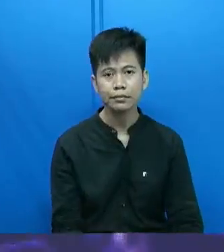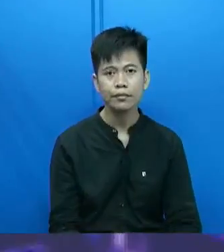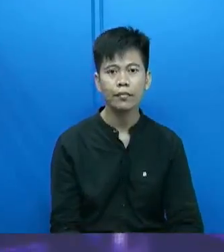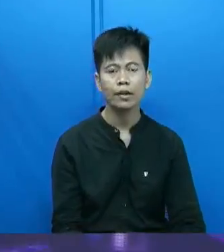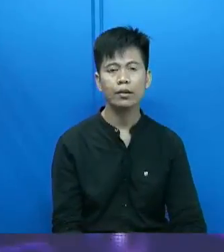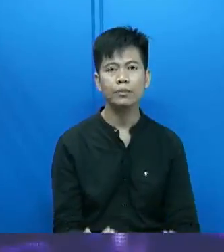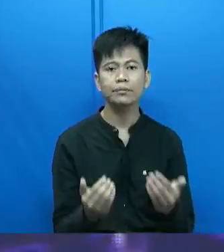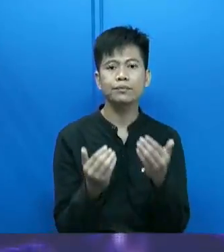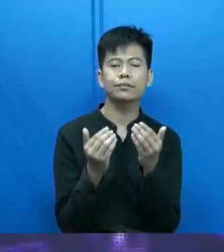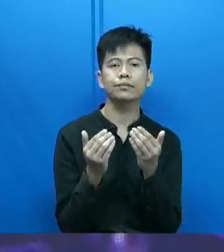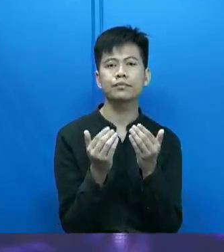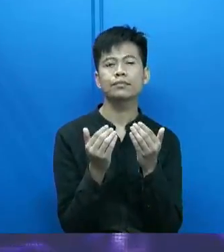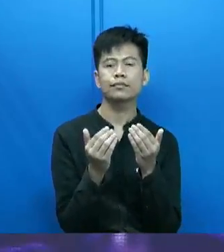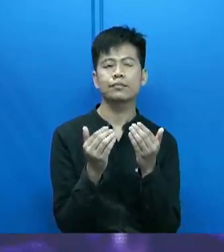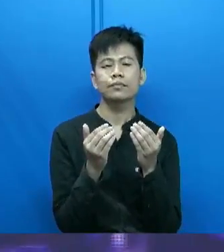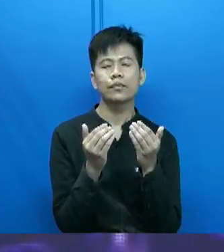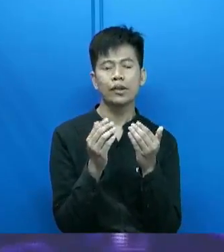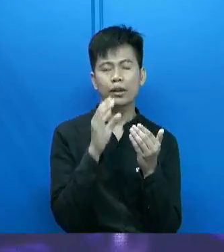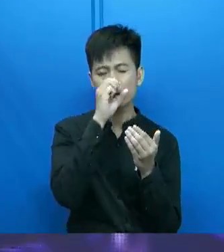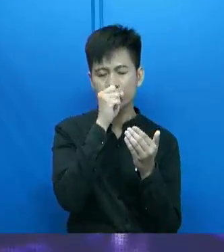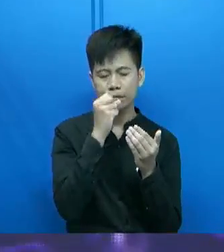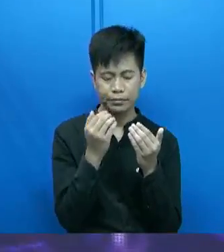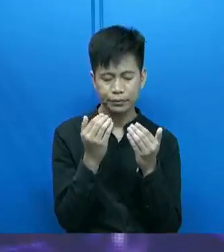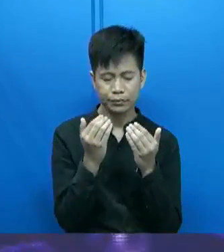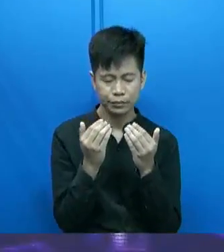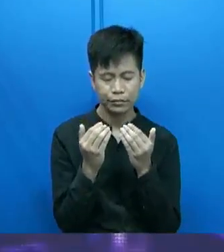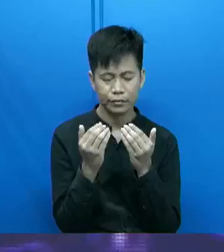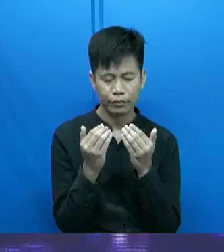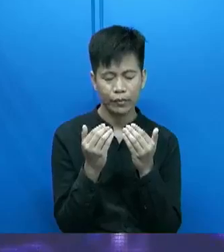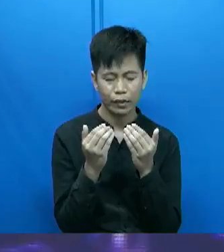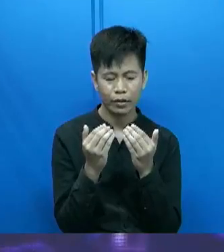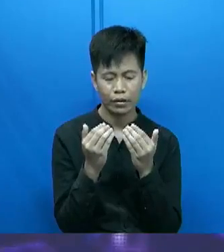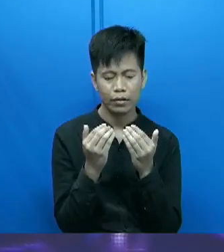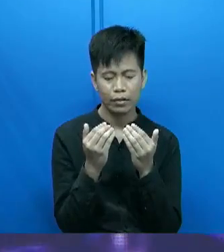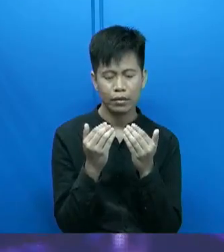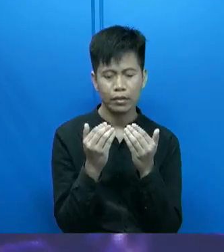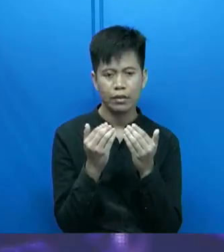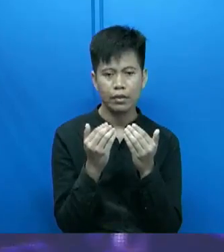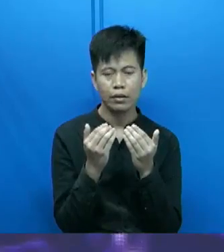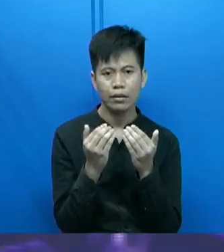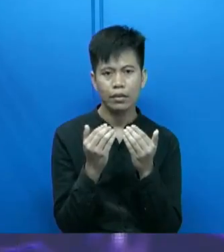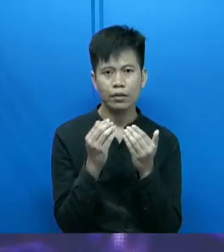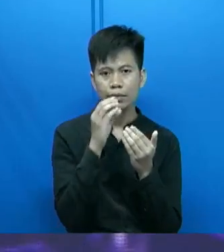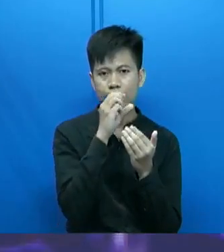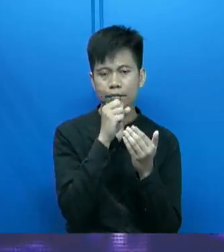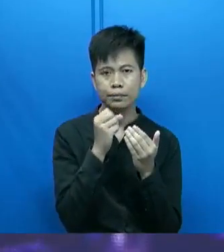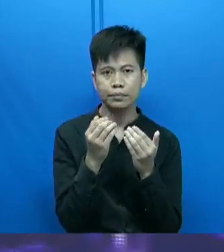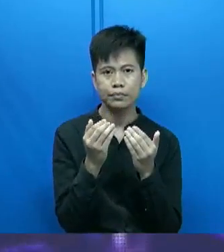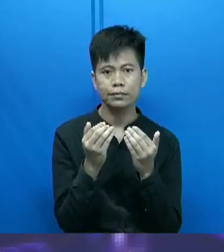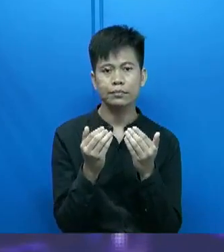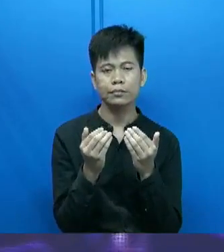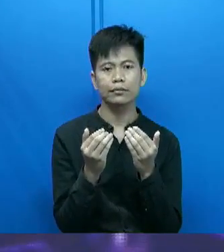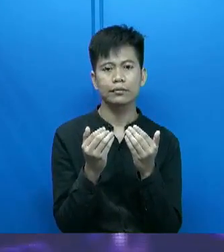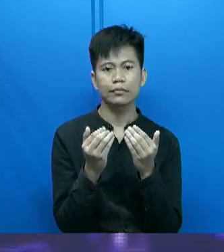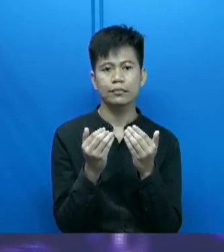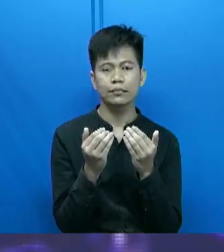العلى، اللهم انا نسالك يا ارحم الراحمين خير ما سالك رسولك المصطفى سيدنا محمد صلى الله عليه وسلم، ونعوذ بك